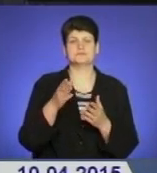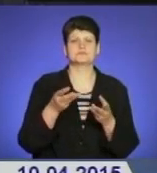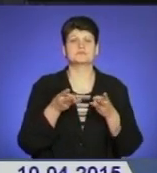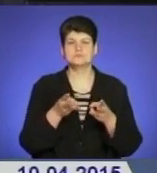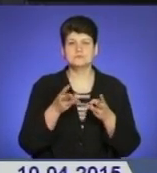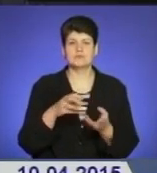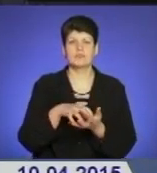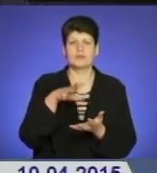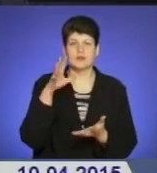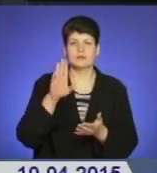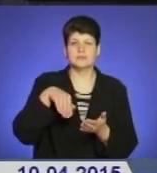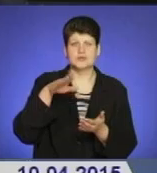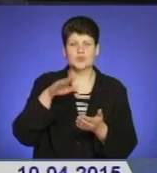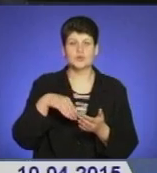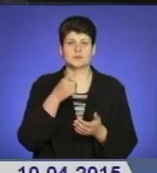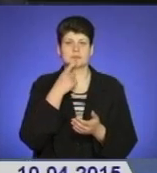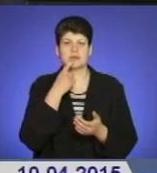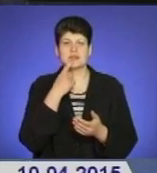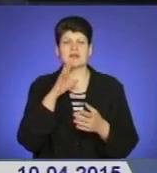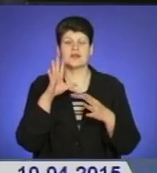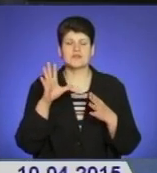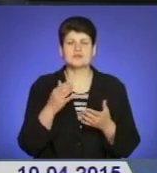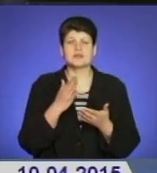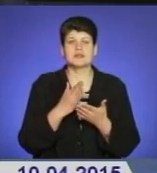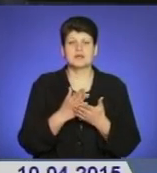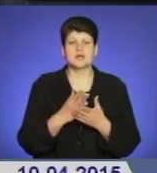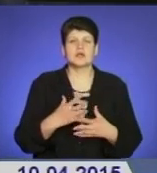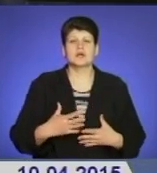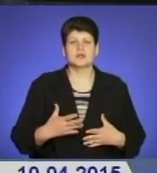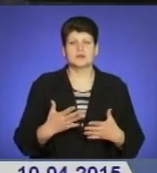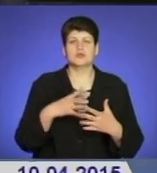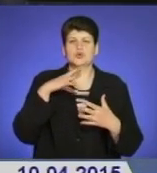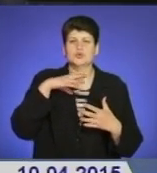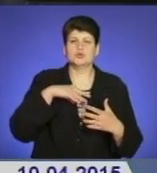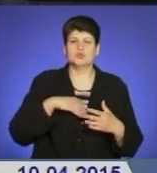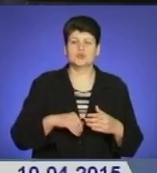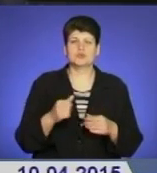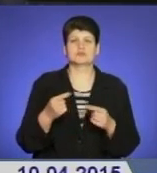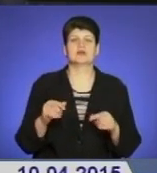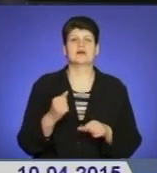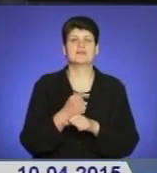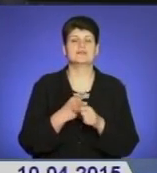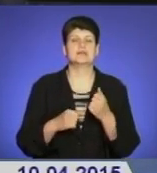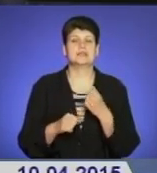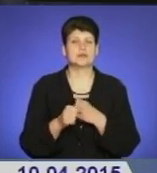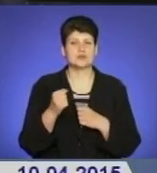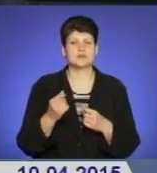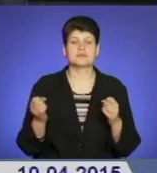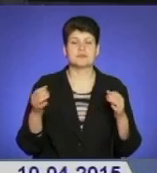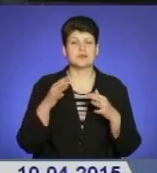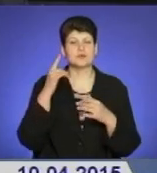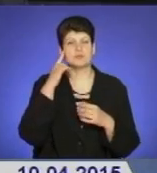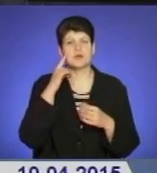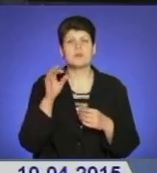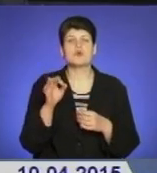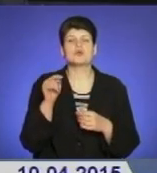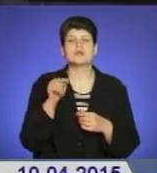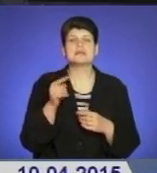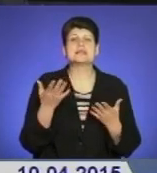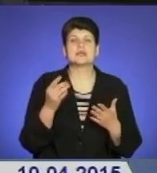писанки. У повітрі вже витає святий, недоторканний дух Великодня. Ми зібрали думки пересічних тернополян про те, з